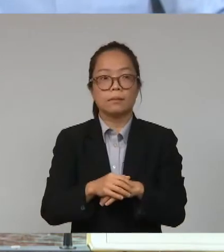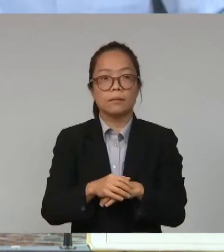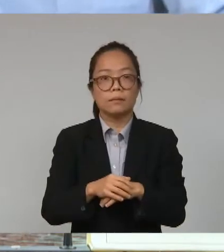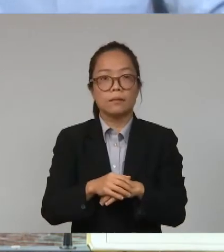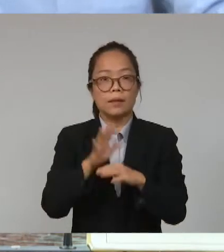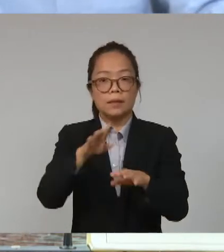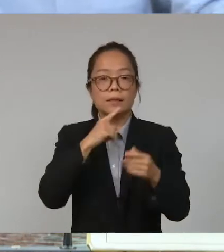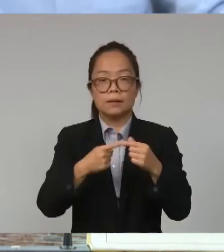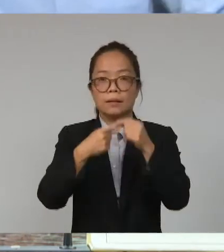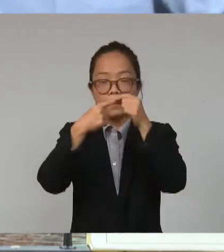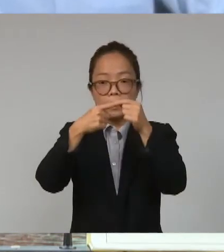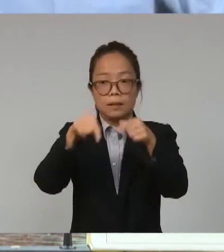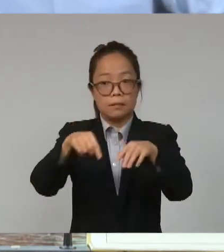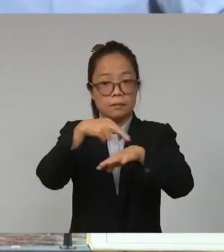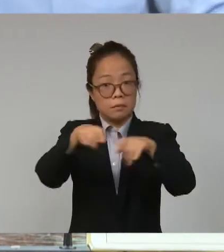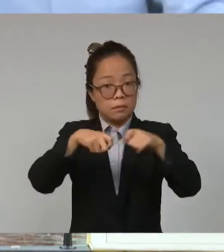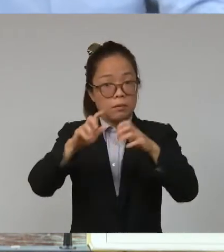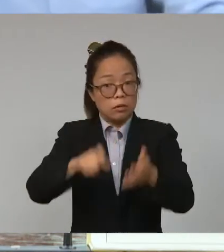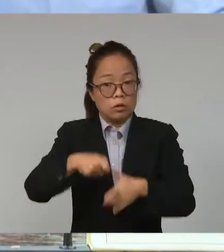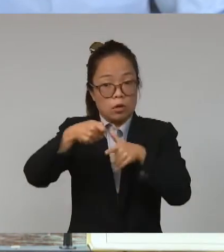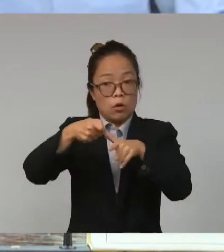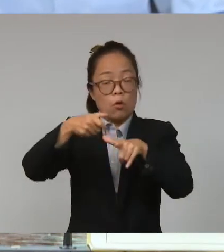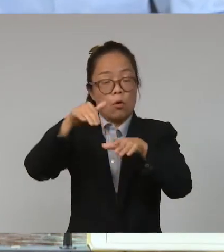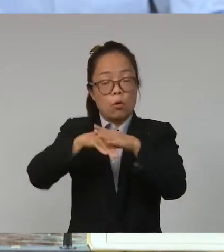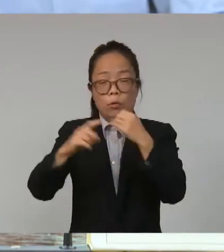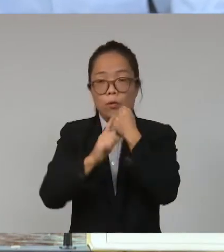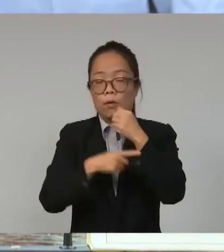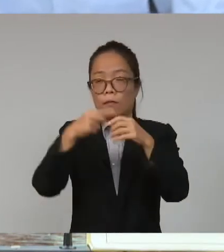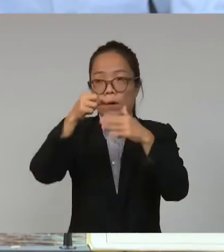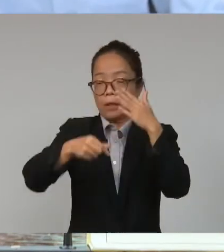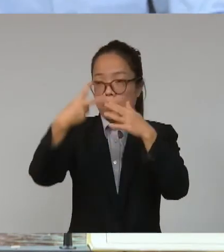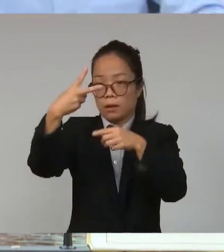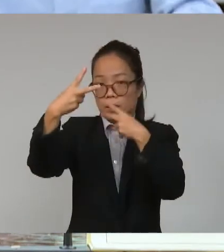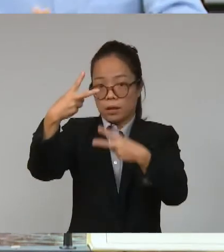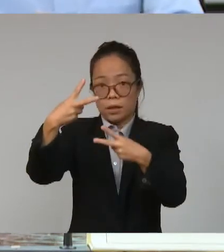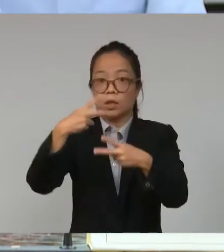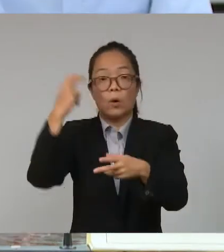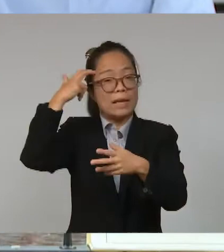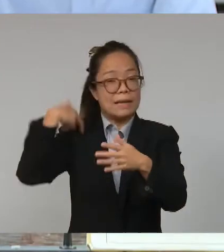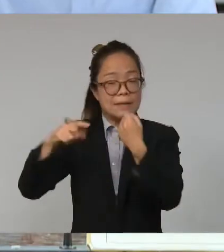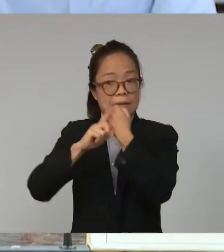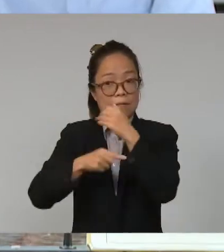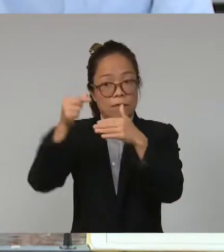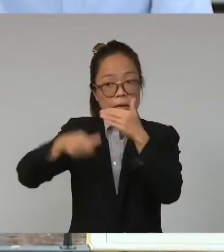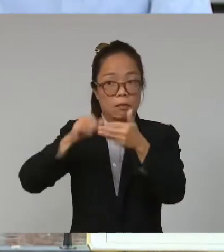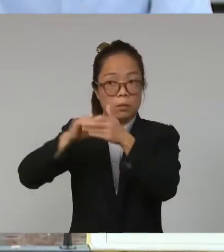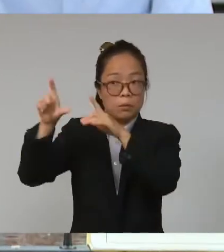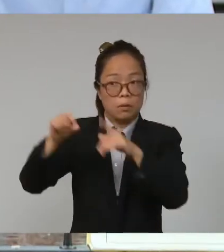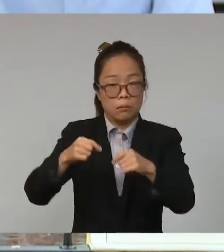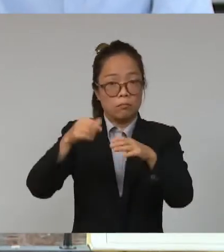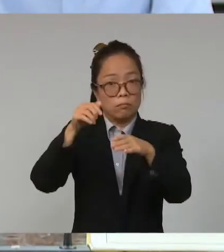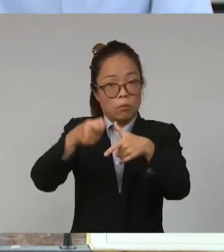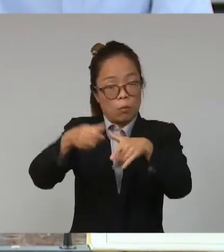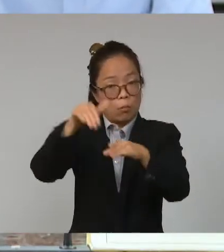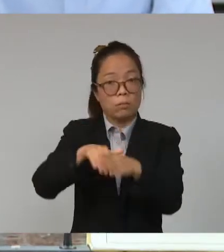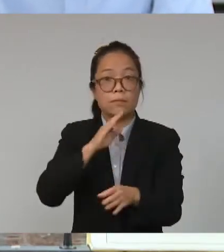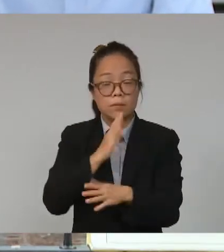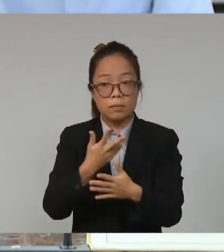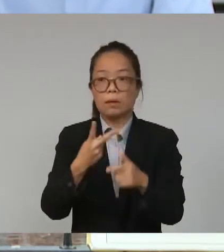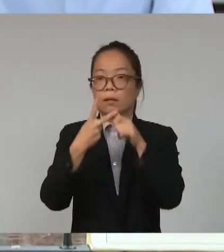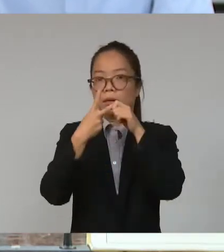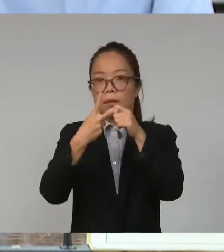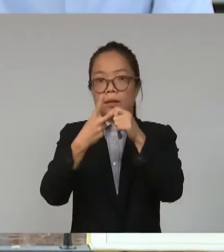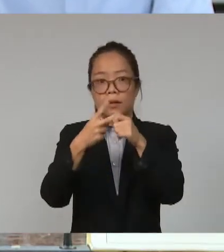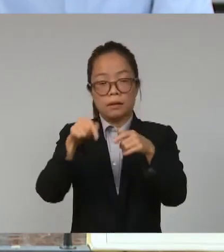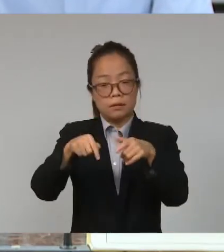是一、本案是否为公投法第二条第二项所称宪法规定下之适格公投；二、本案是